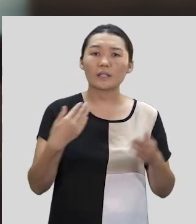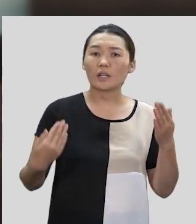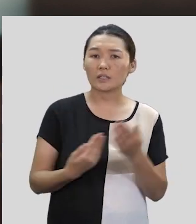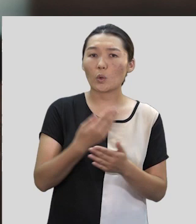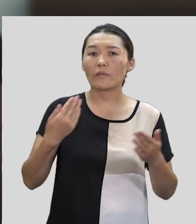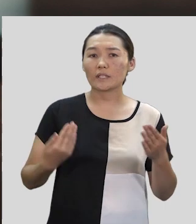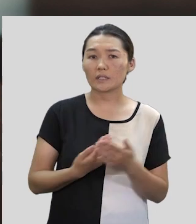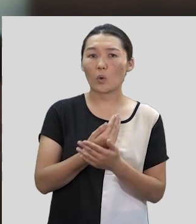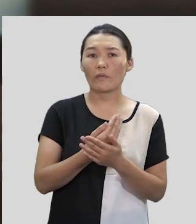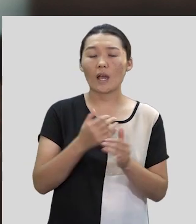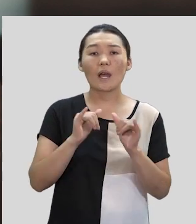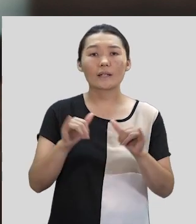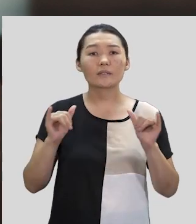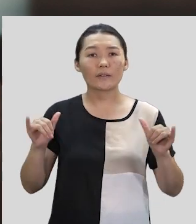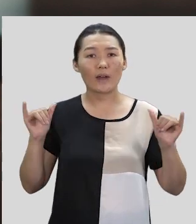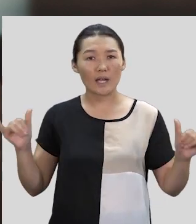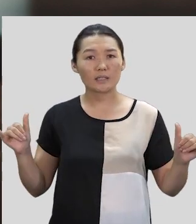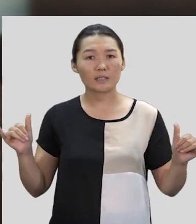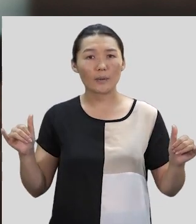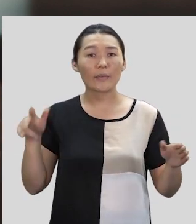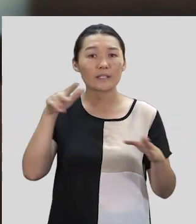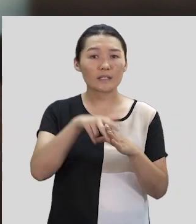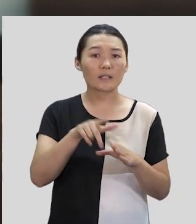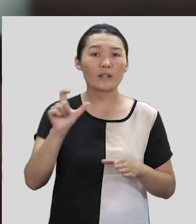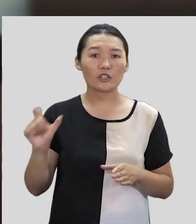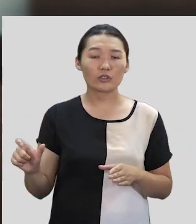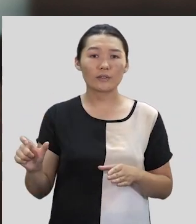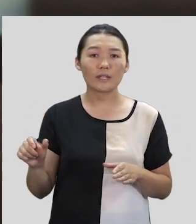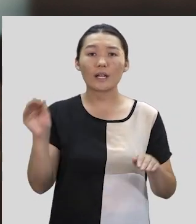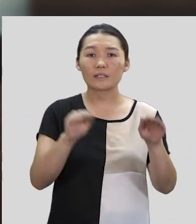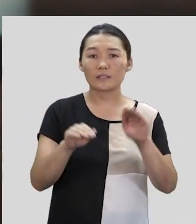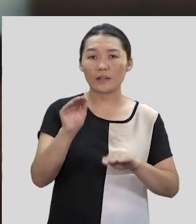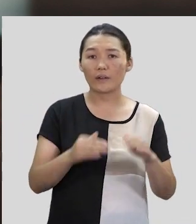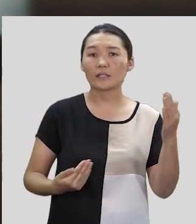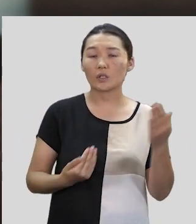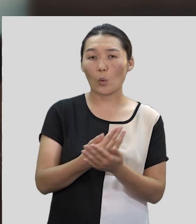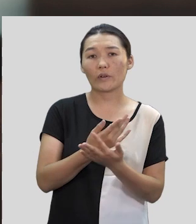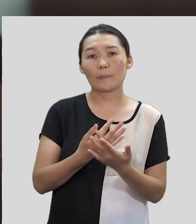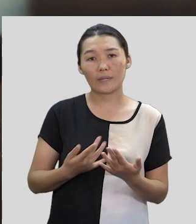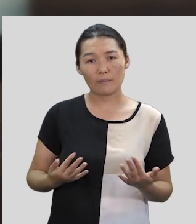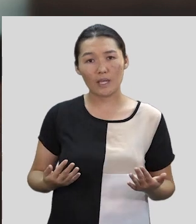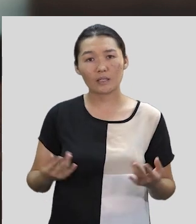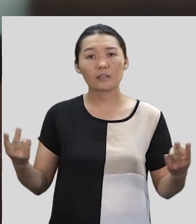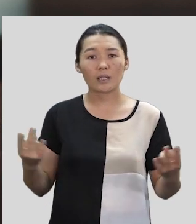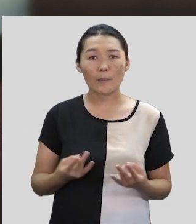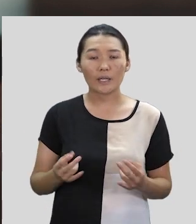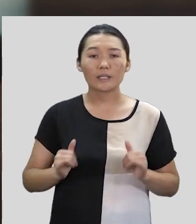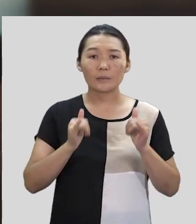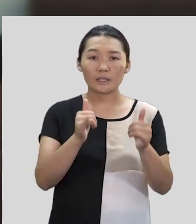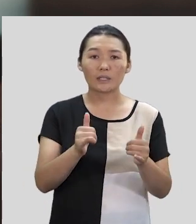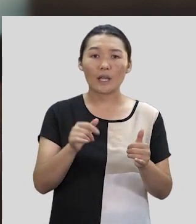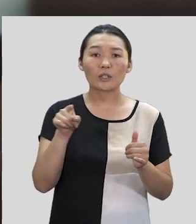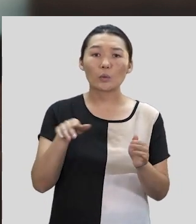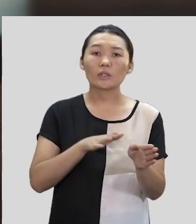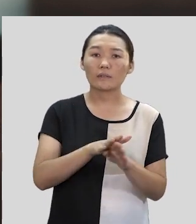снова развивается заставляя человека создавать новые предметы необходимые для ее